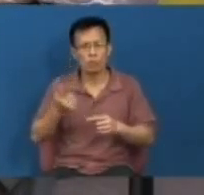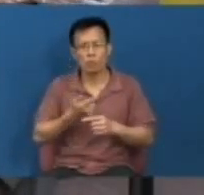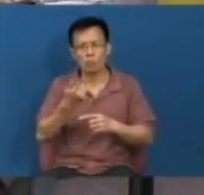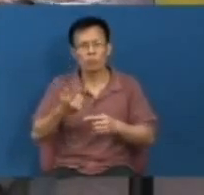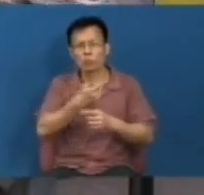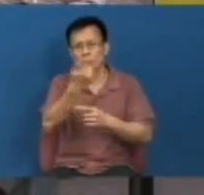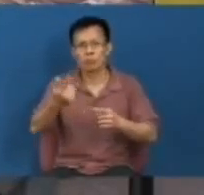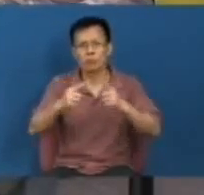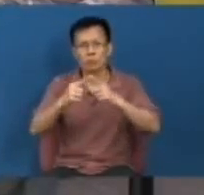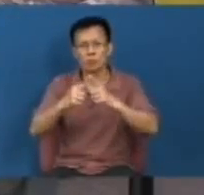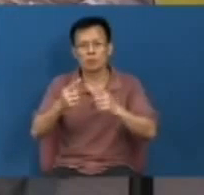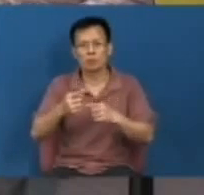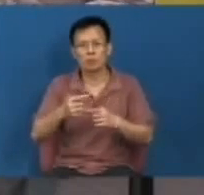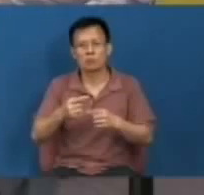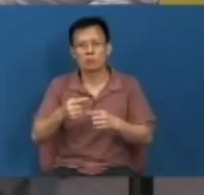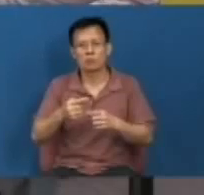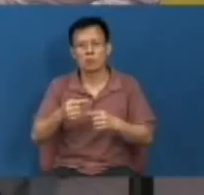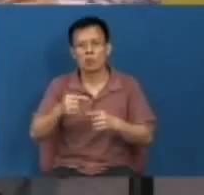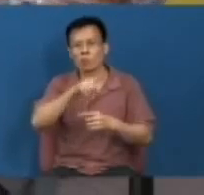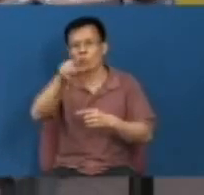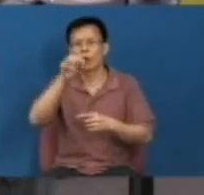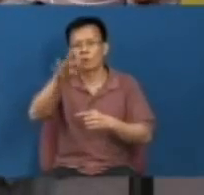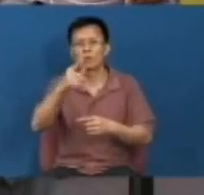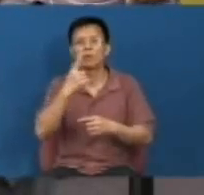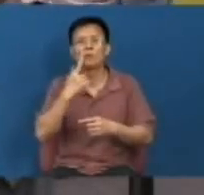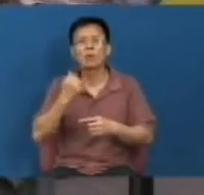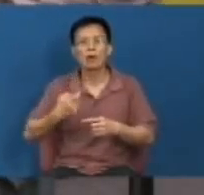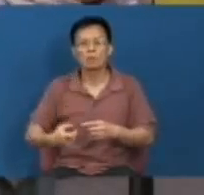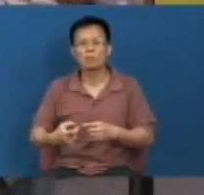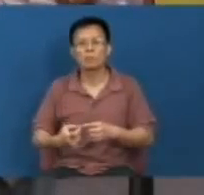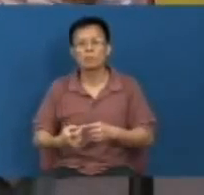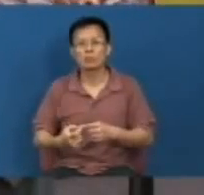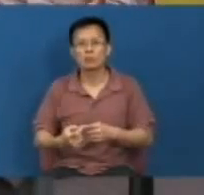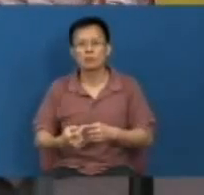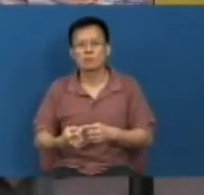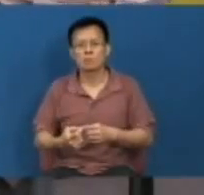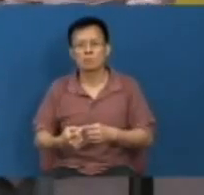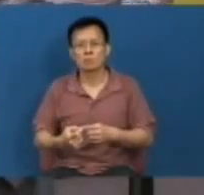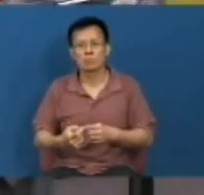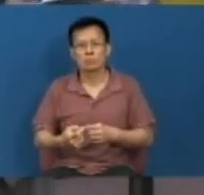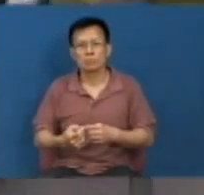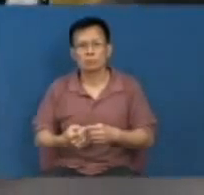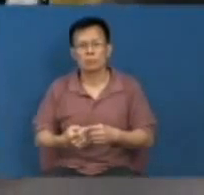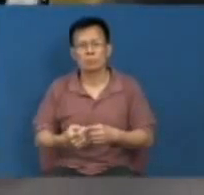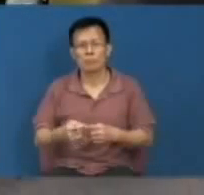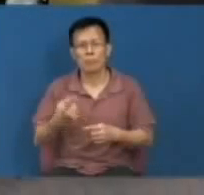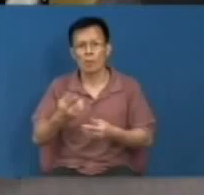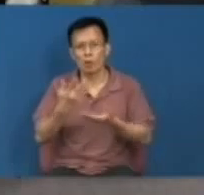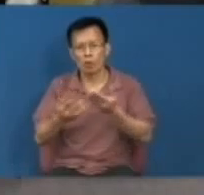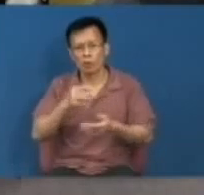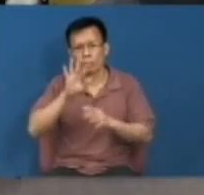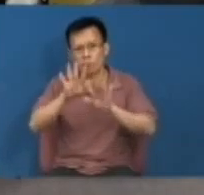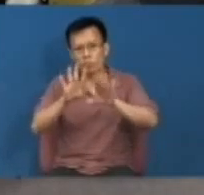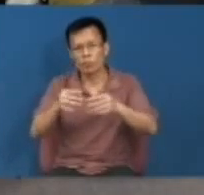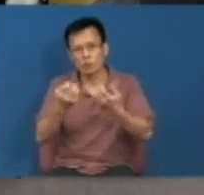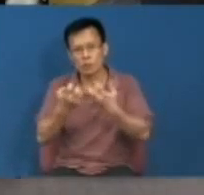你哋個每人個頭字寫住個貪字咯，佢話，梗係咁樣㗎。佢為佢除咗呢個方法好犯法啫。嗱，佢咧可能同你計嘅就可能係